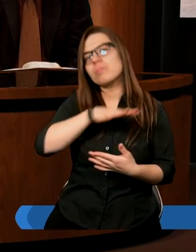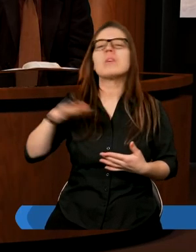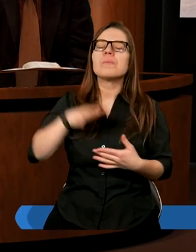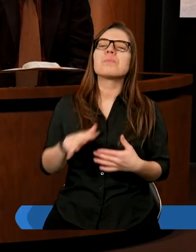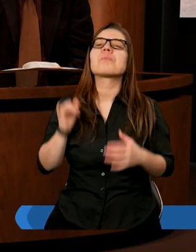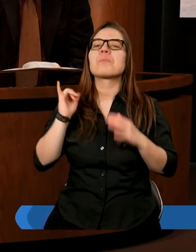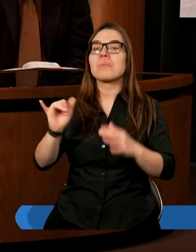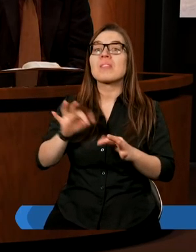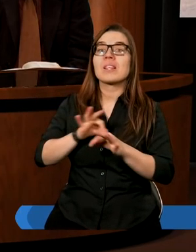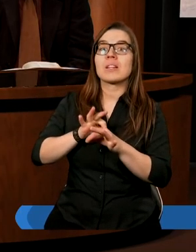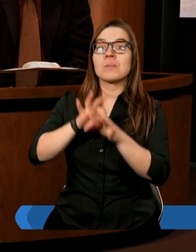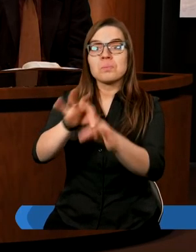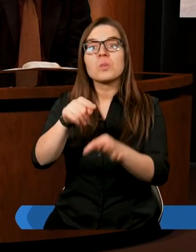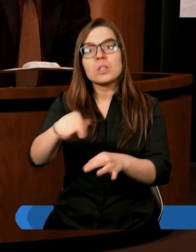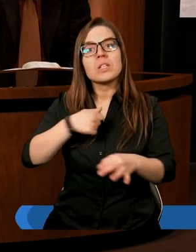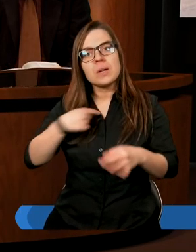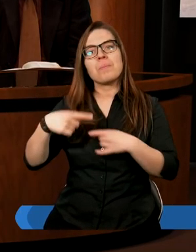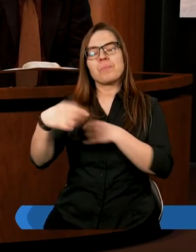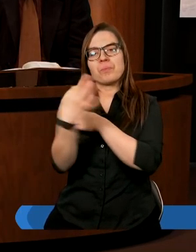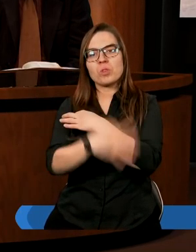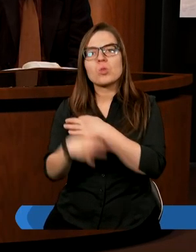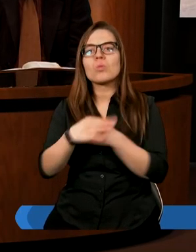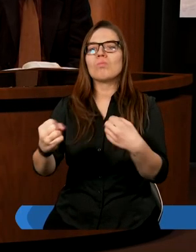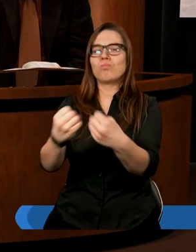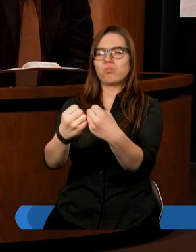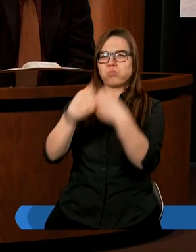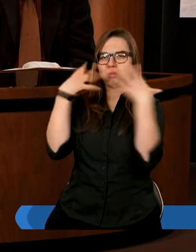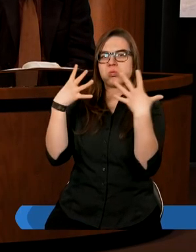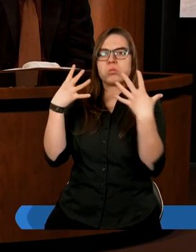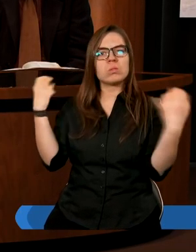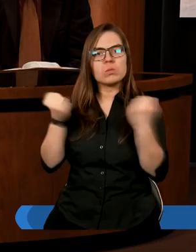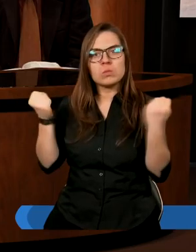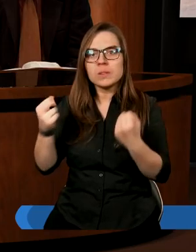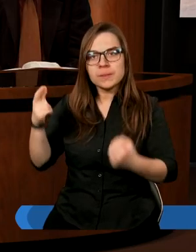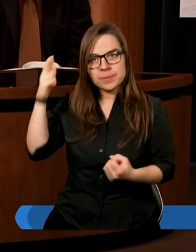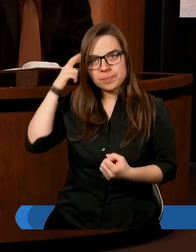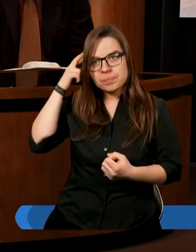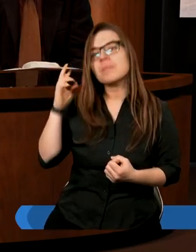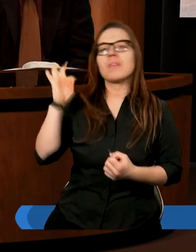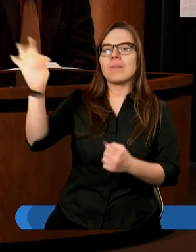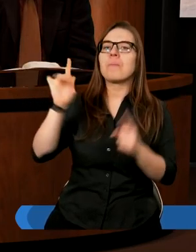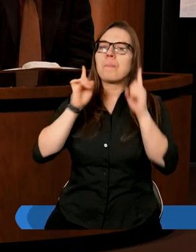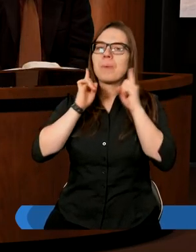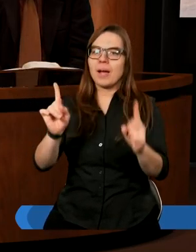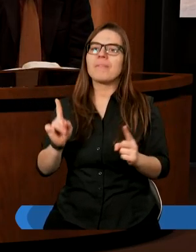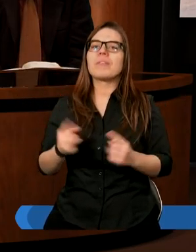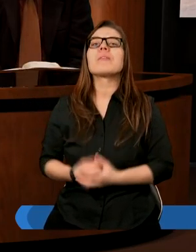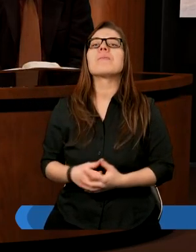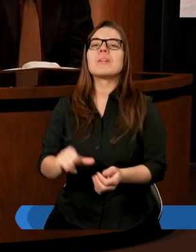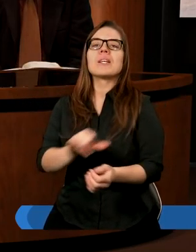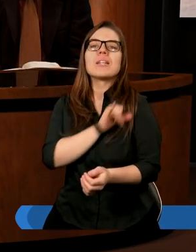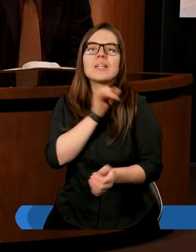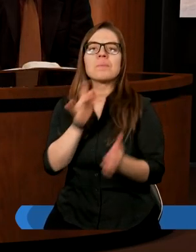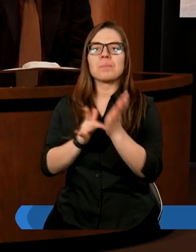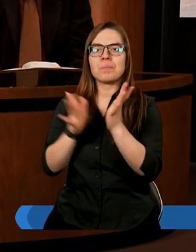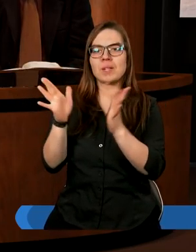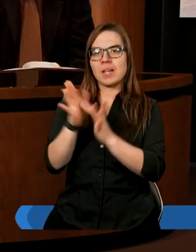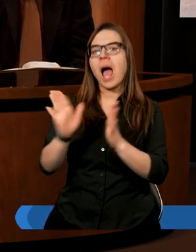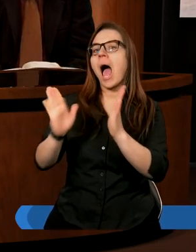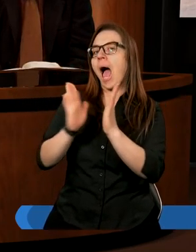prowadź nas. I niech Duch Tój Święty objawia nam Twoje prawdy. W imieniu Pana